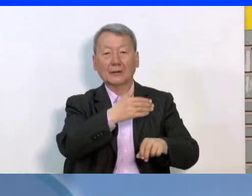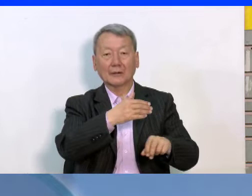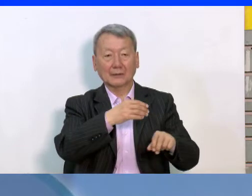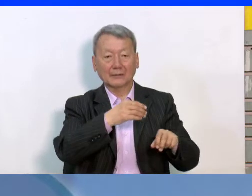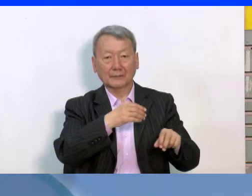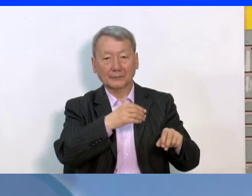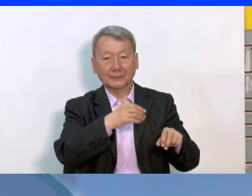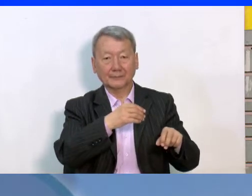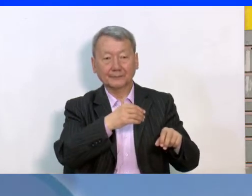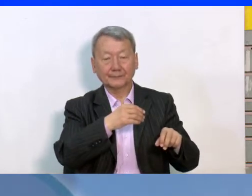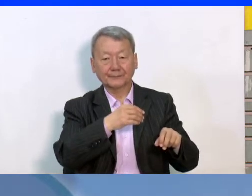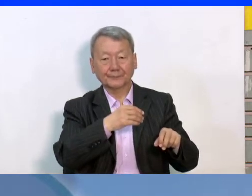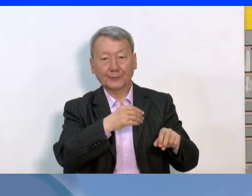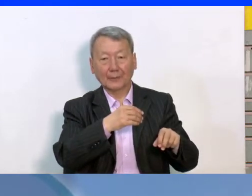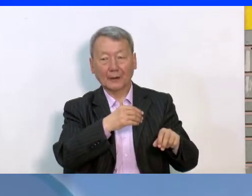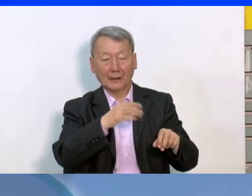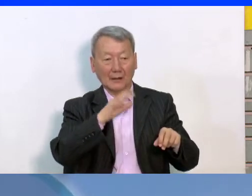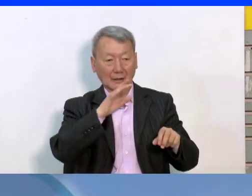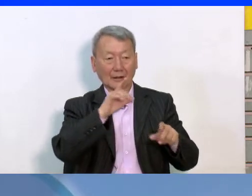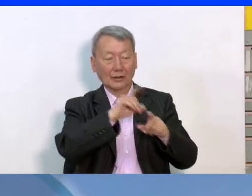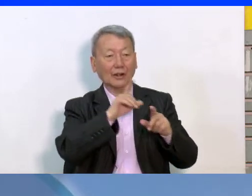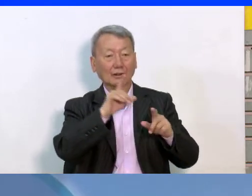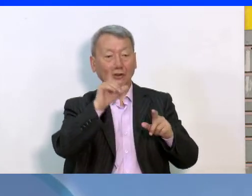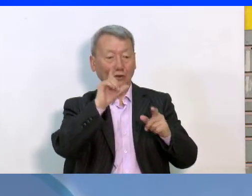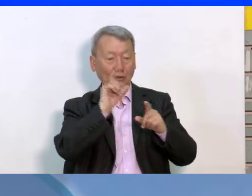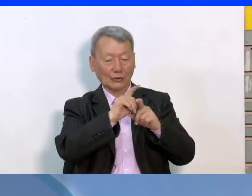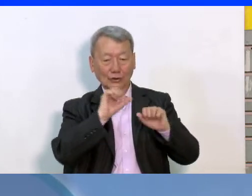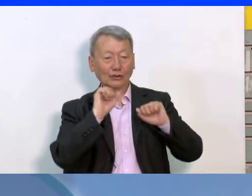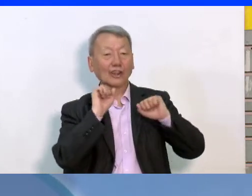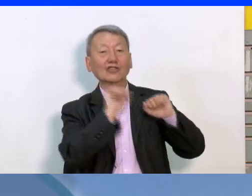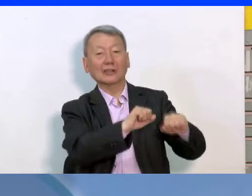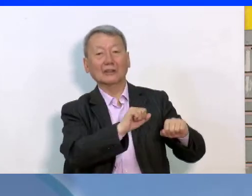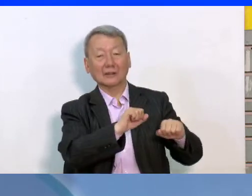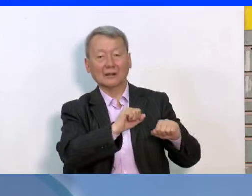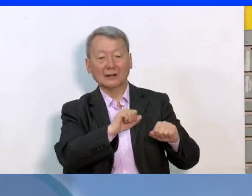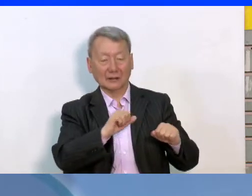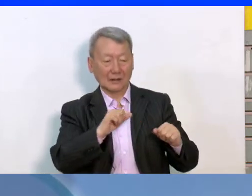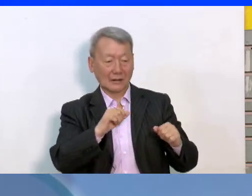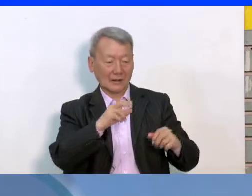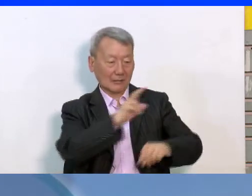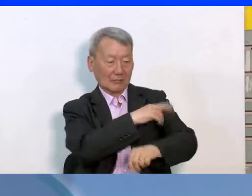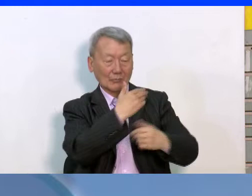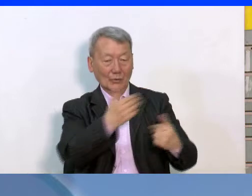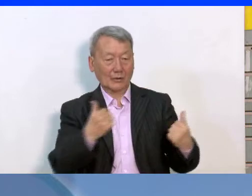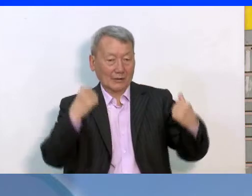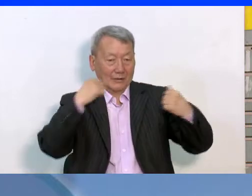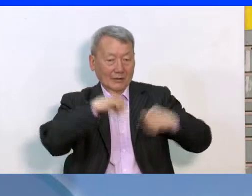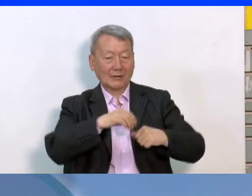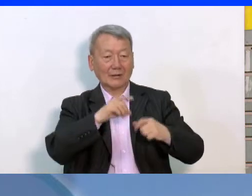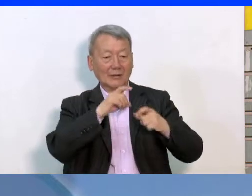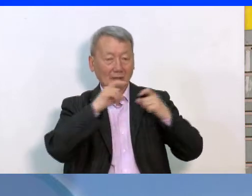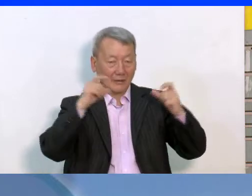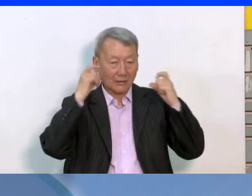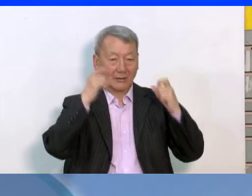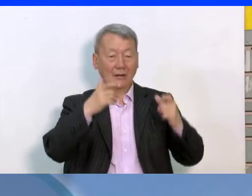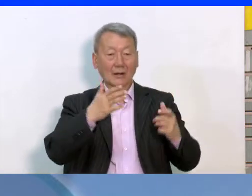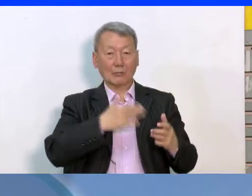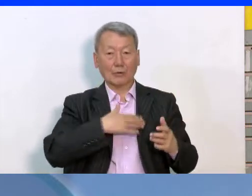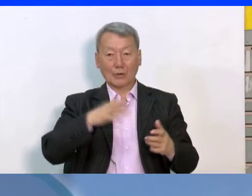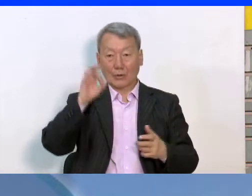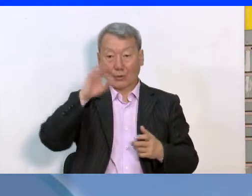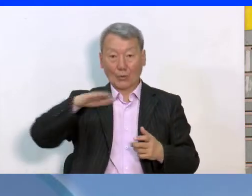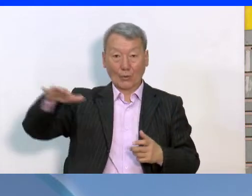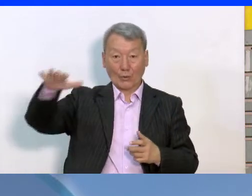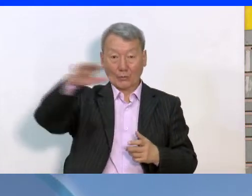жанагы сиз деп коебуз, защитный средстволору, бүт кийимдери менен камсыз болгон. Биздин областтык